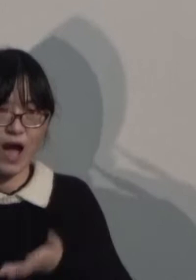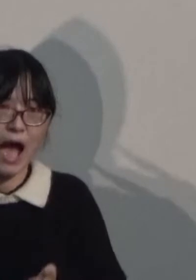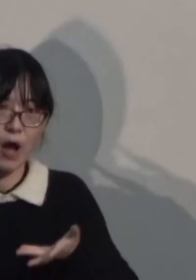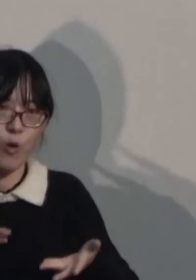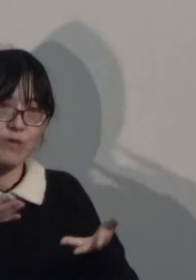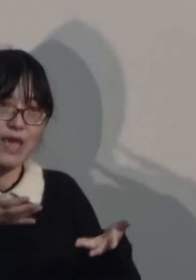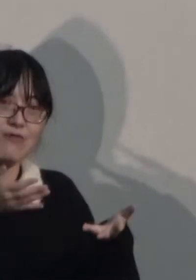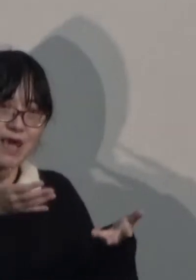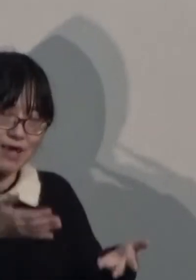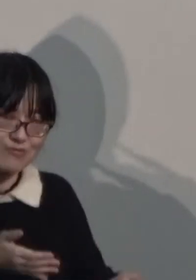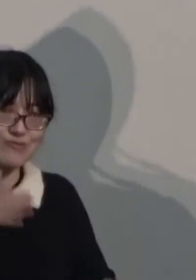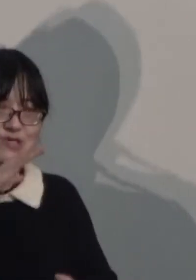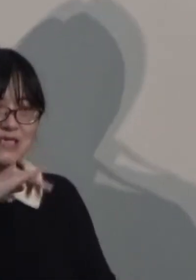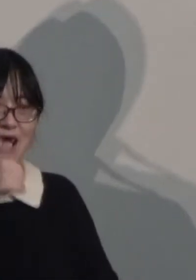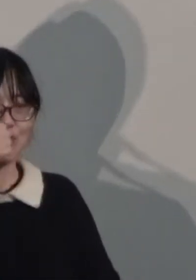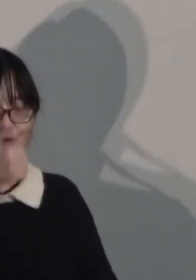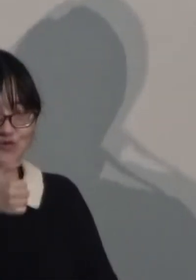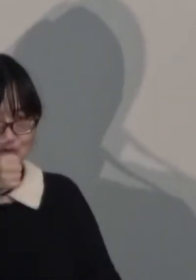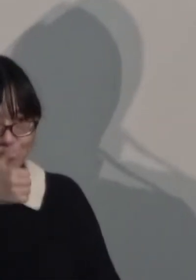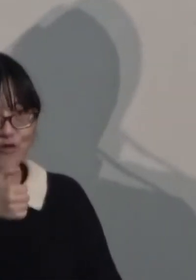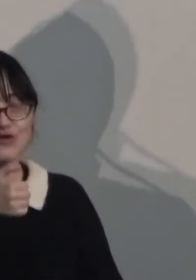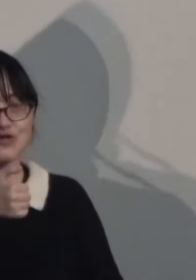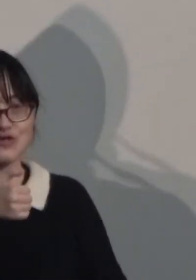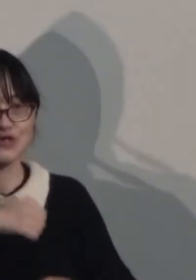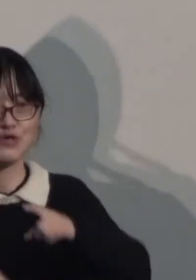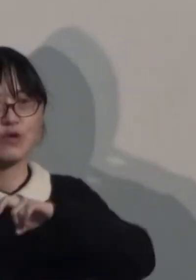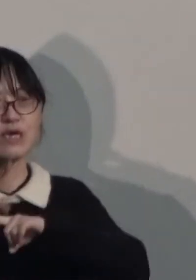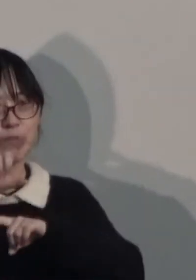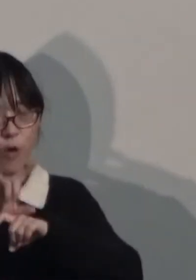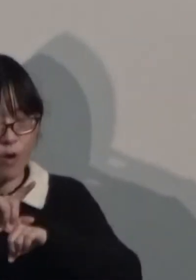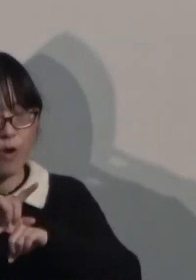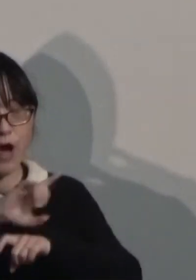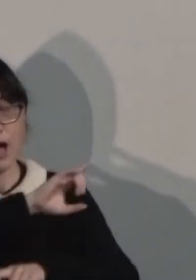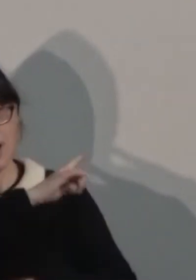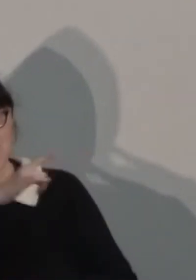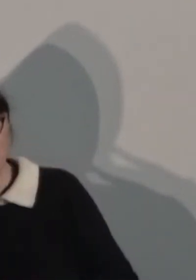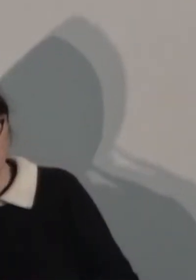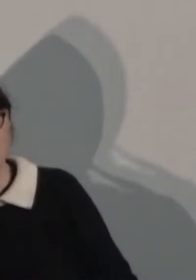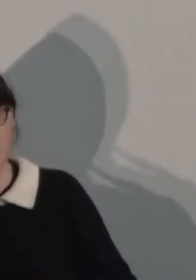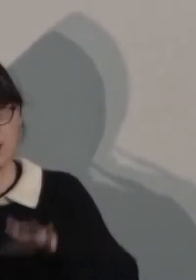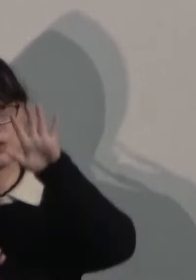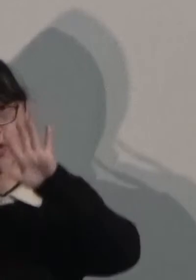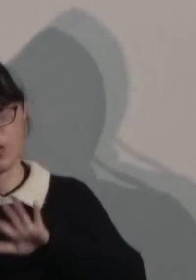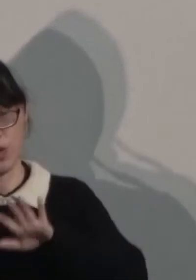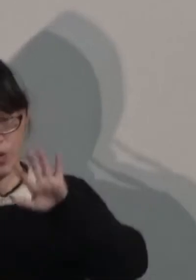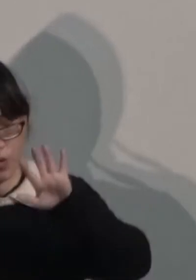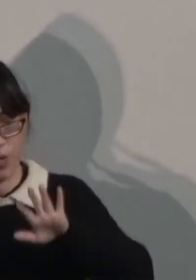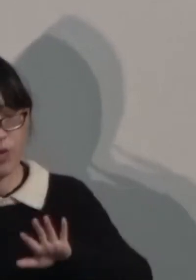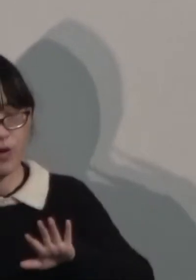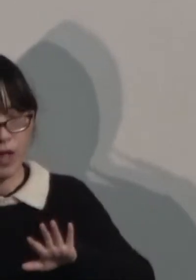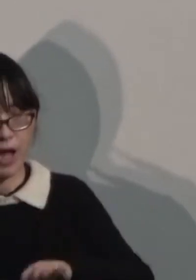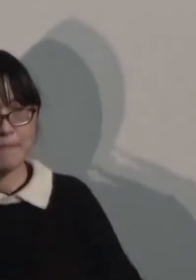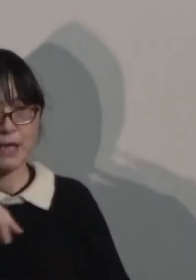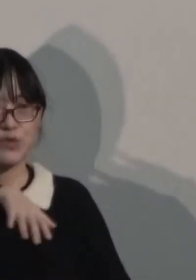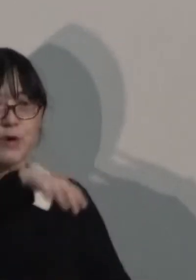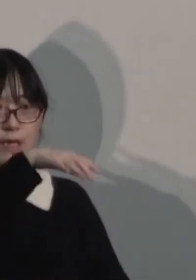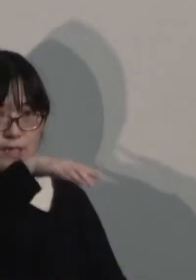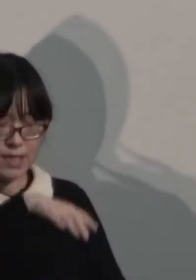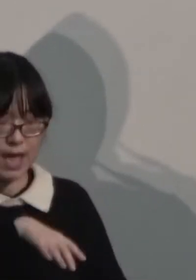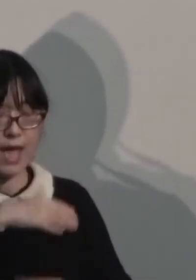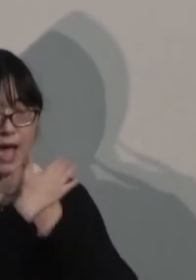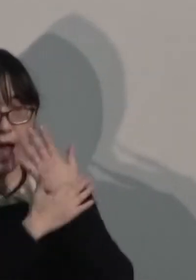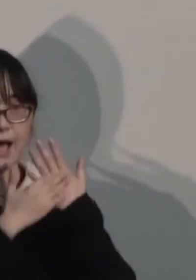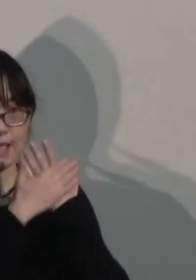も、いろんな形でいろんな時に愛や思いやりや真心